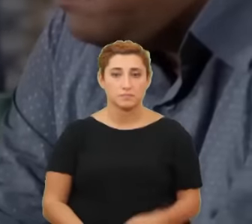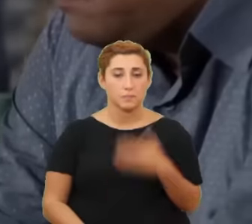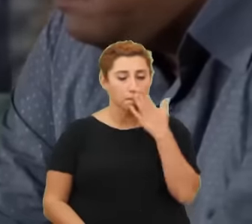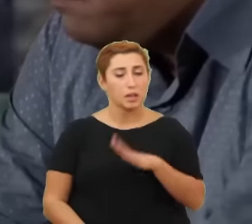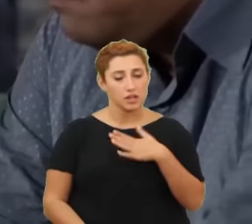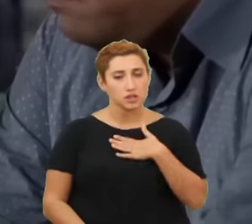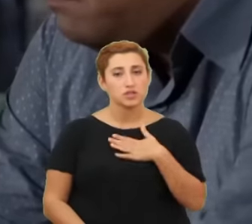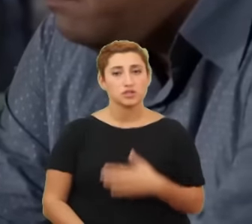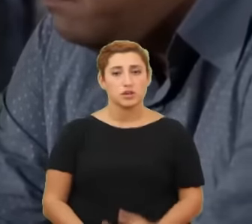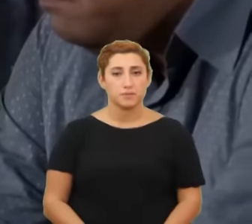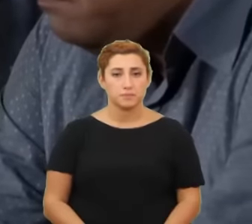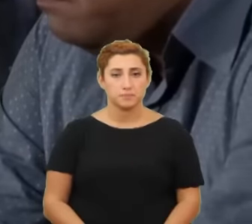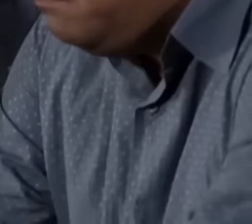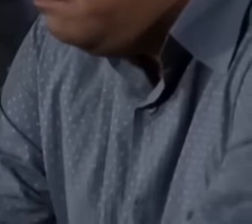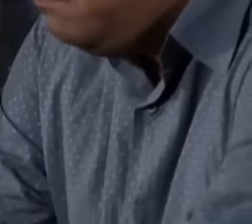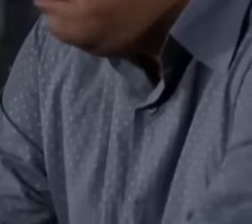Bekleyeceğim.